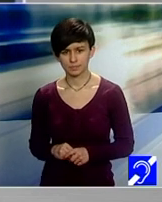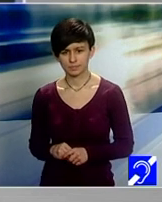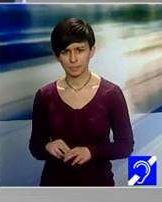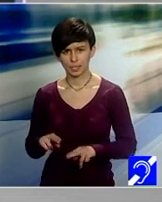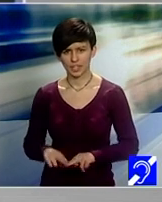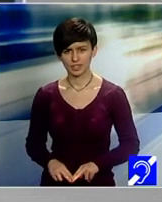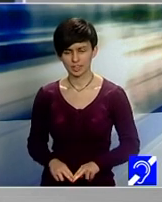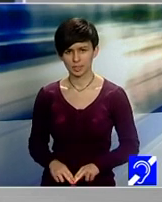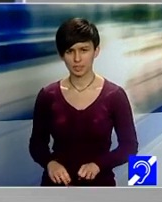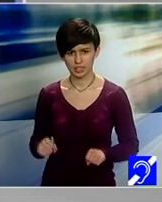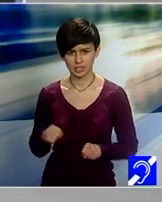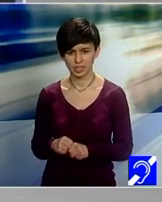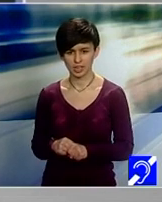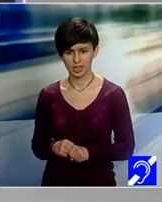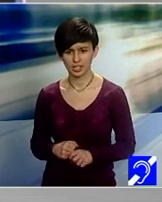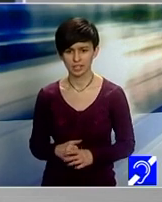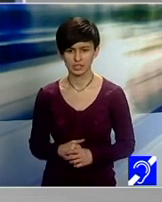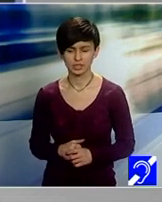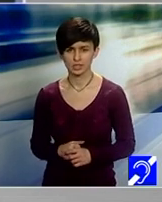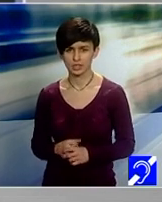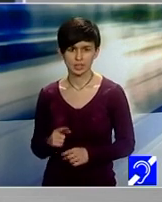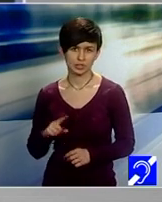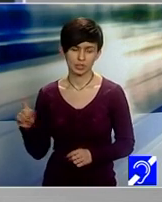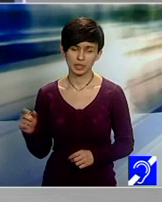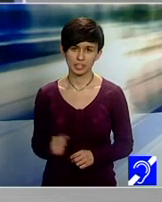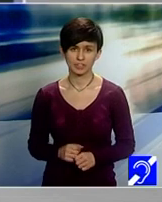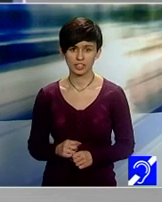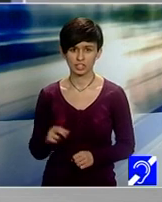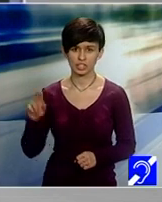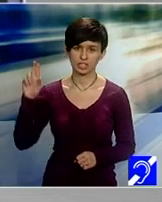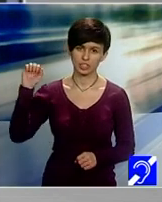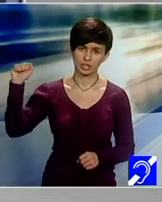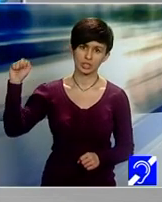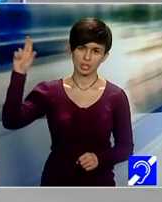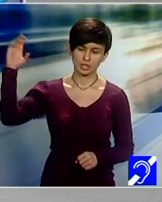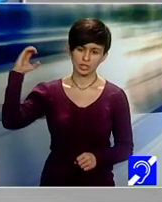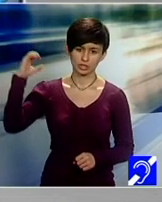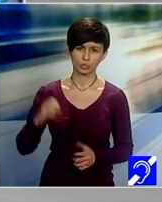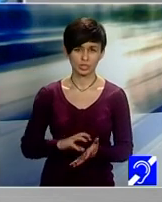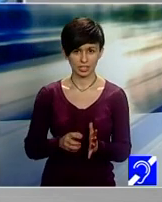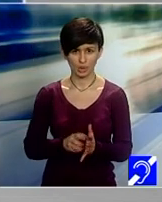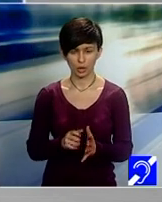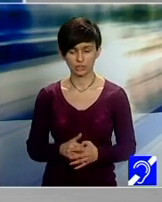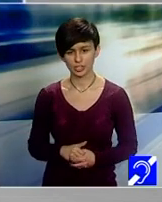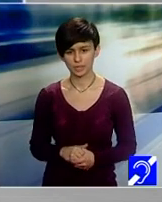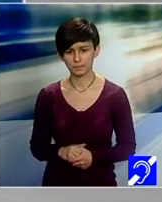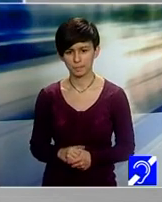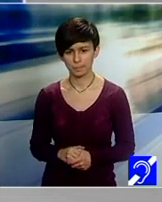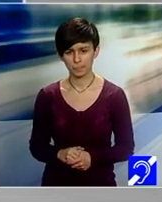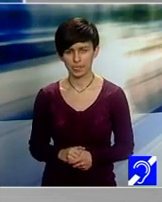foarte tare, nu se poate face bulion din acel tip de roșie. Da, dar la faza de semințe. Ce aș dori să completez este că